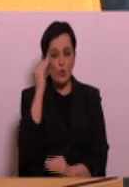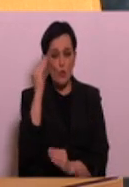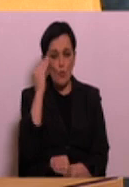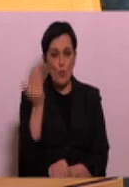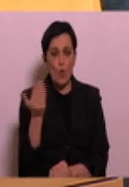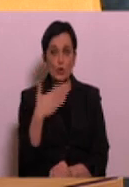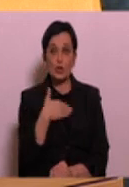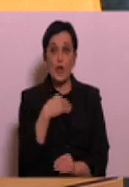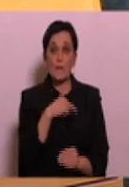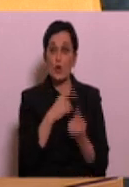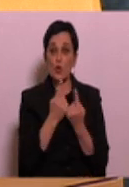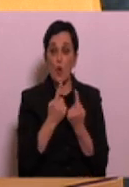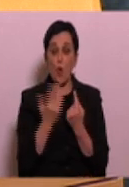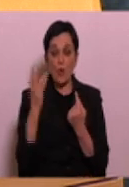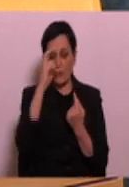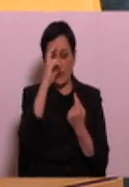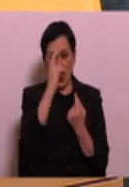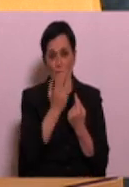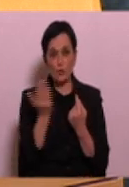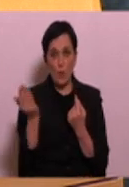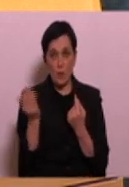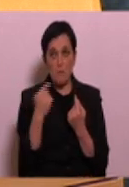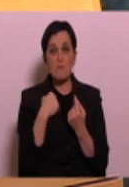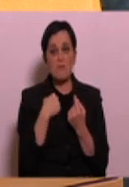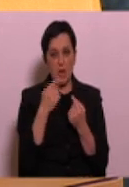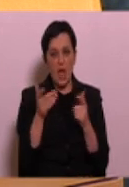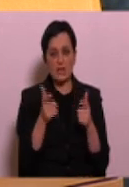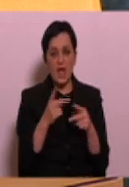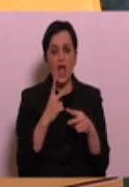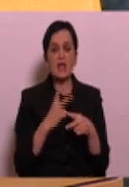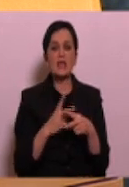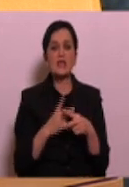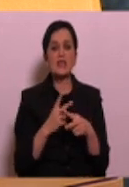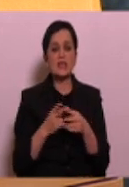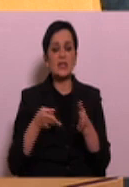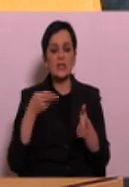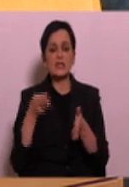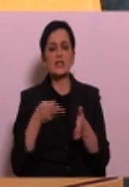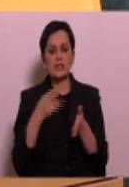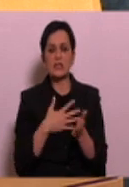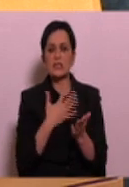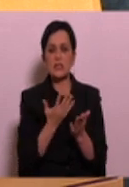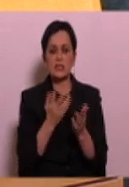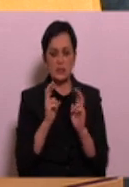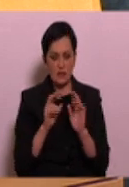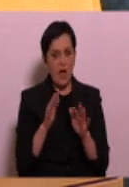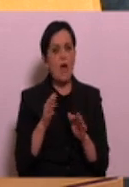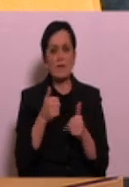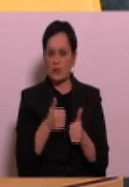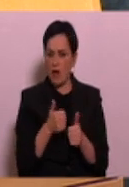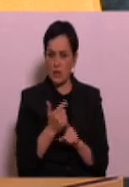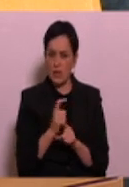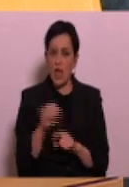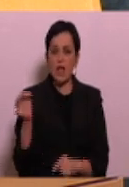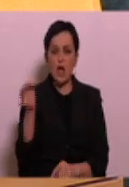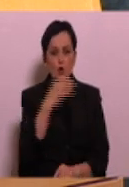ჩემი კოლეგების მიმართ, მაგრამ თავრობის მიმართ ბატონ დავით დავეთანხმები რკინიგზის აქტუალობაში და კარგია, ნამდვილად და რეგიონისთვის იქნება ძალიან